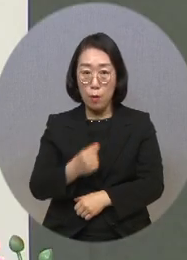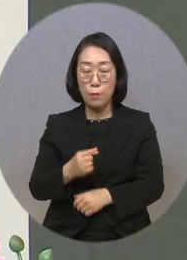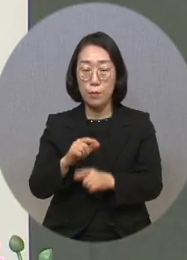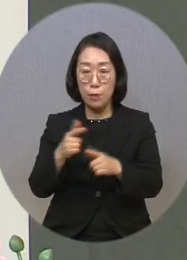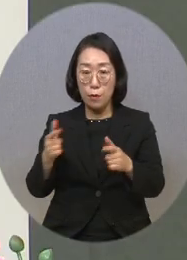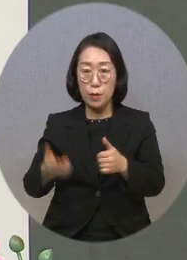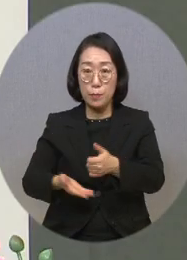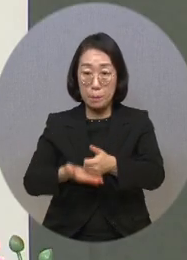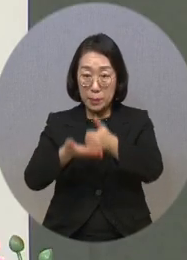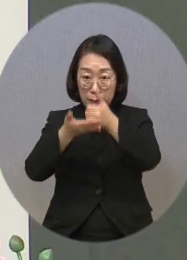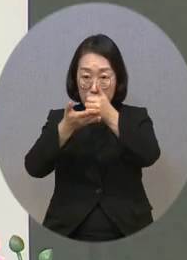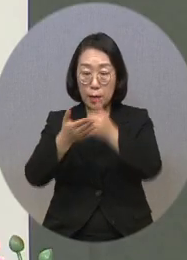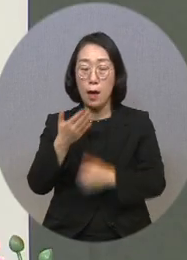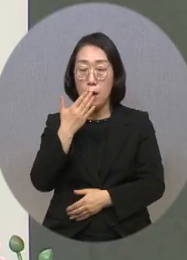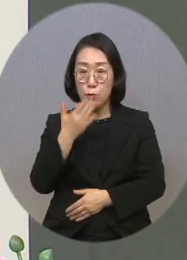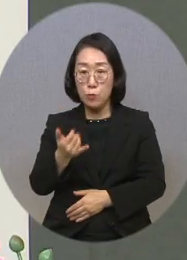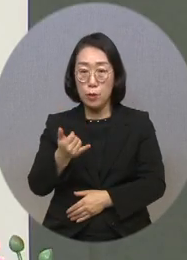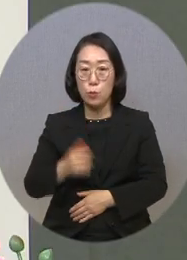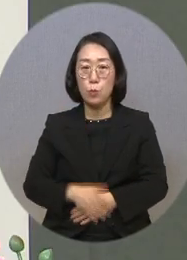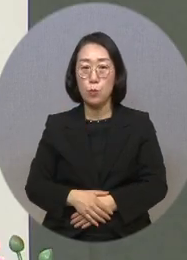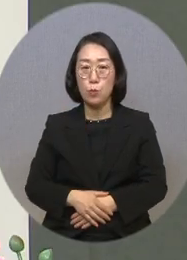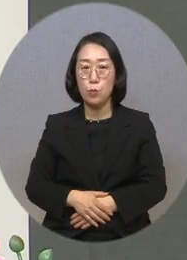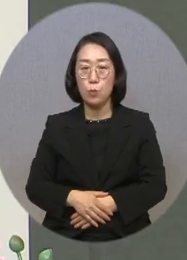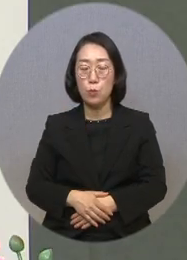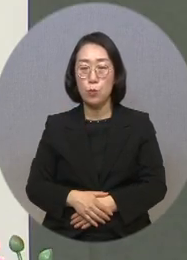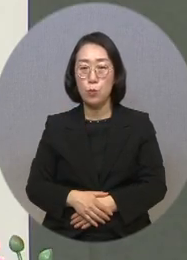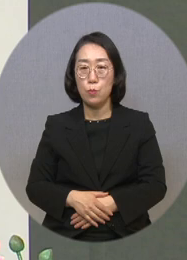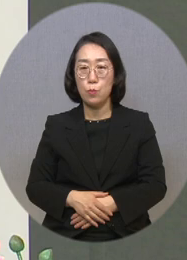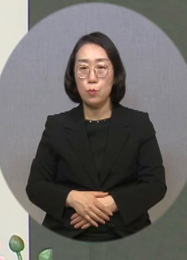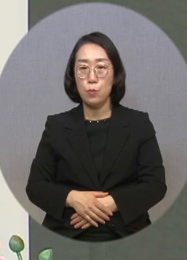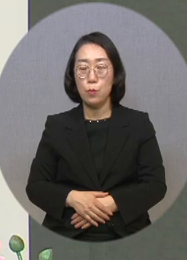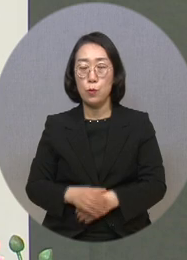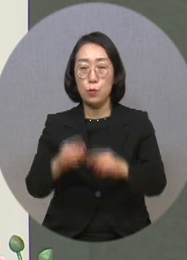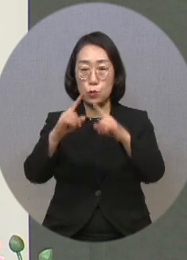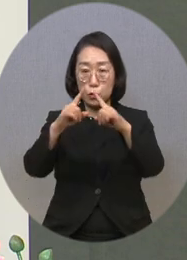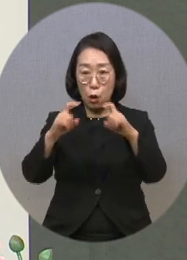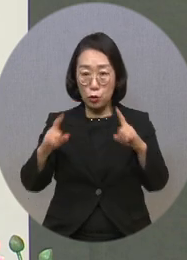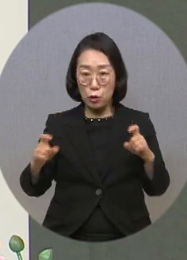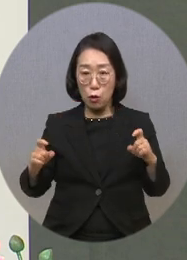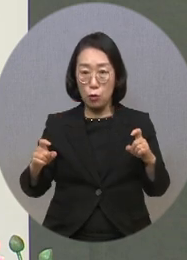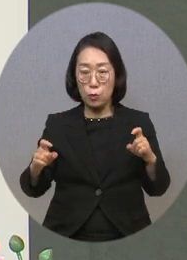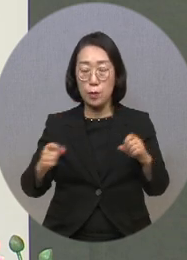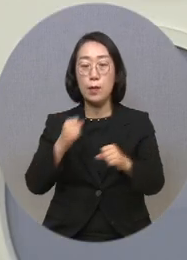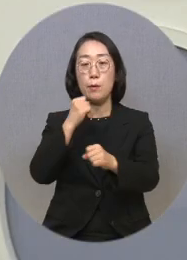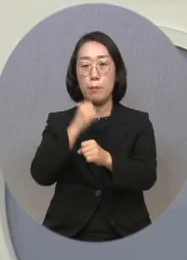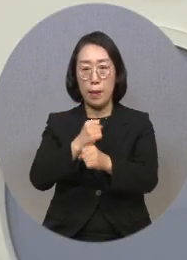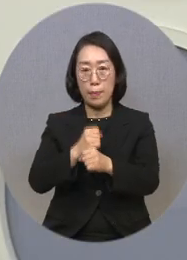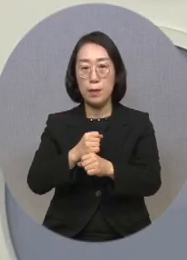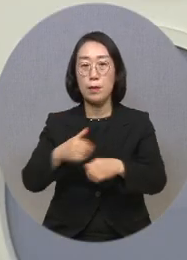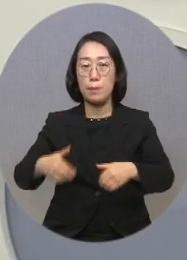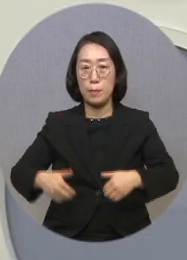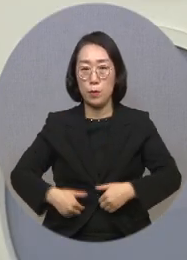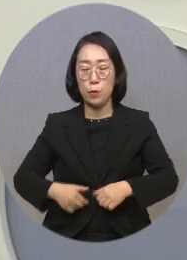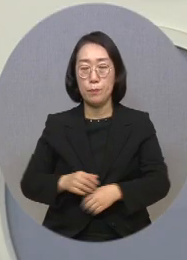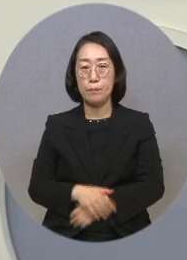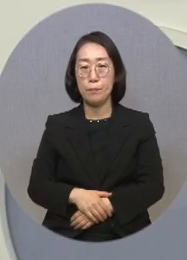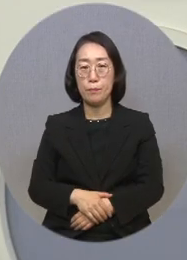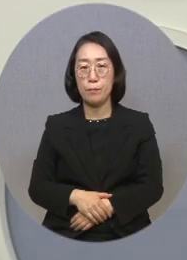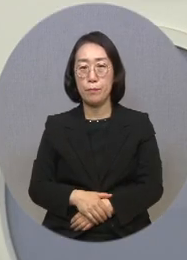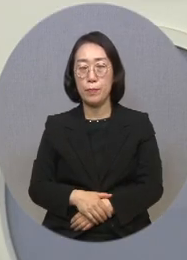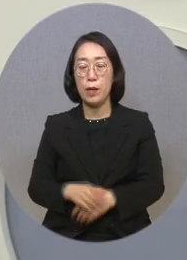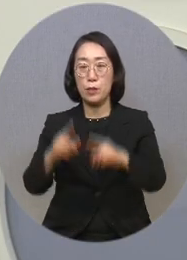에, 받들 수 있도록 네. 성전을 예, 구성해야 한다.